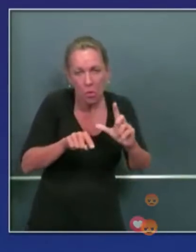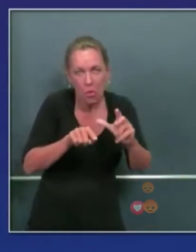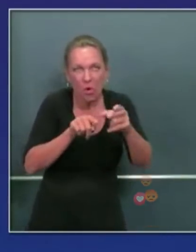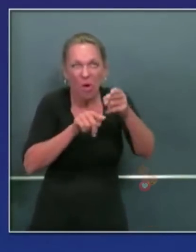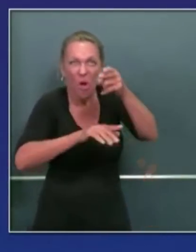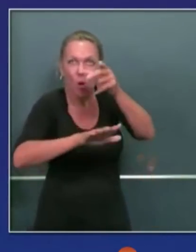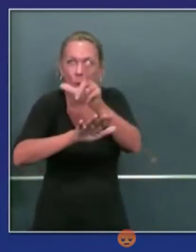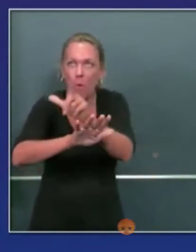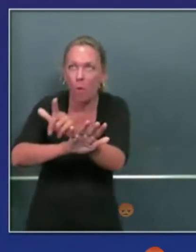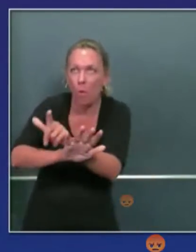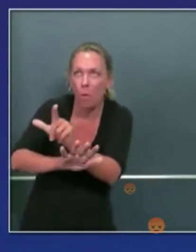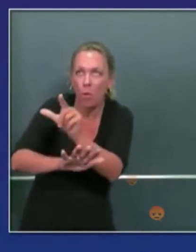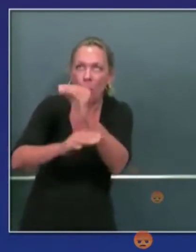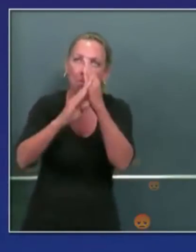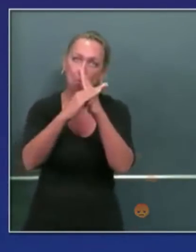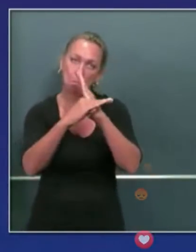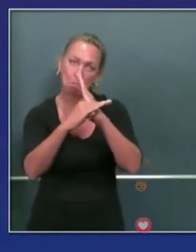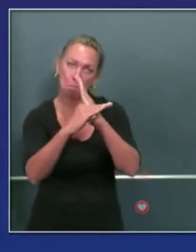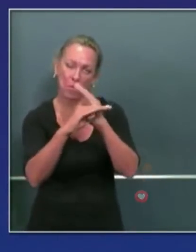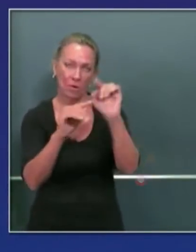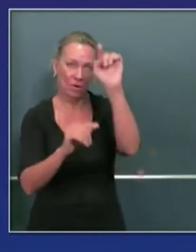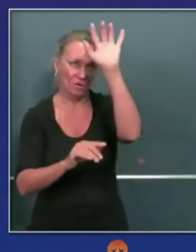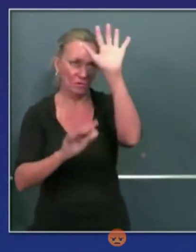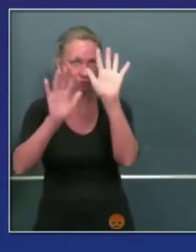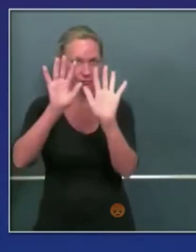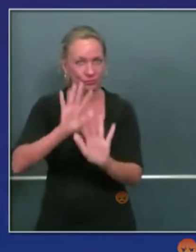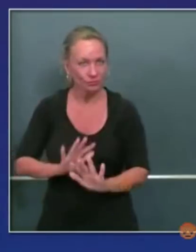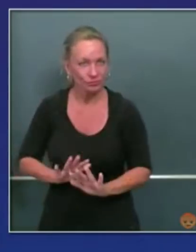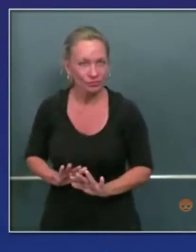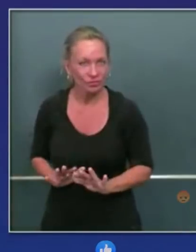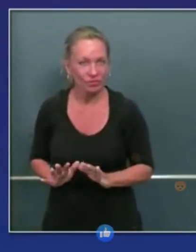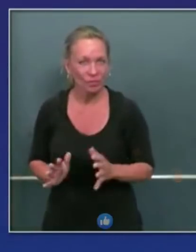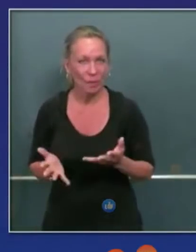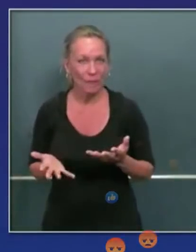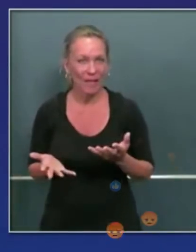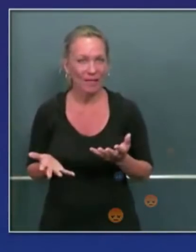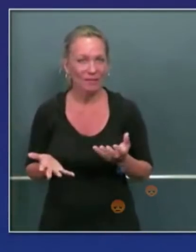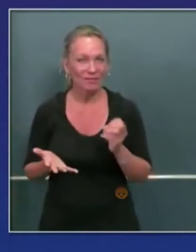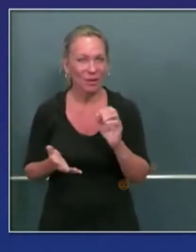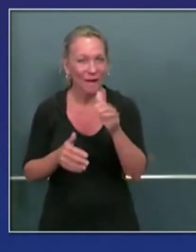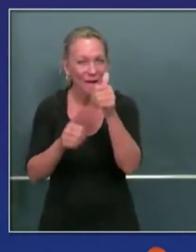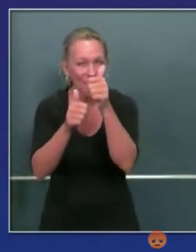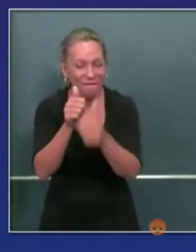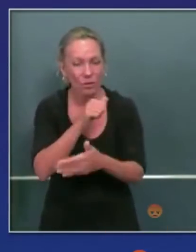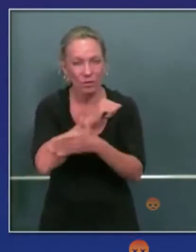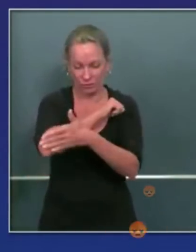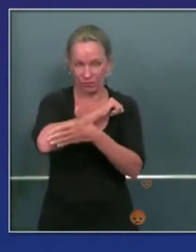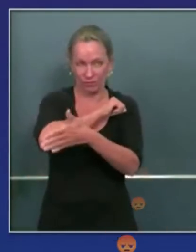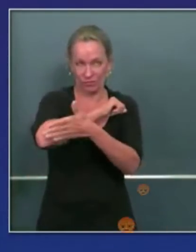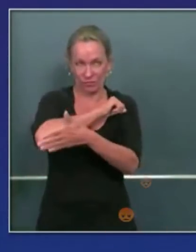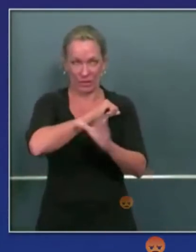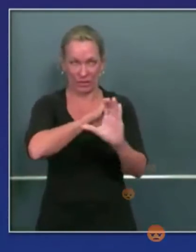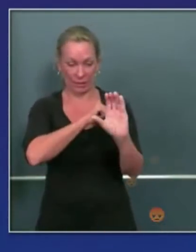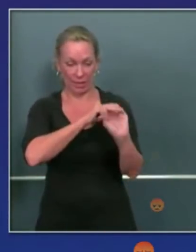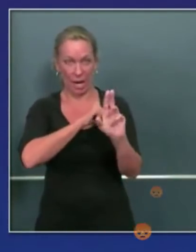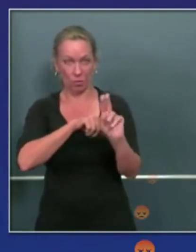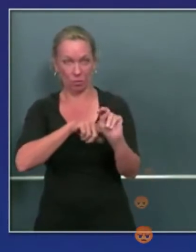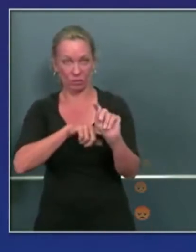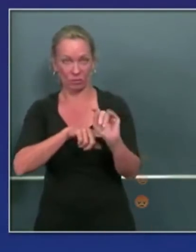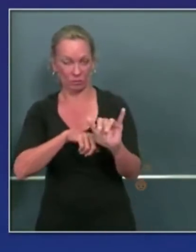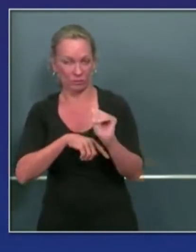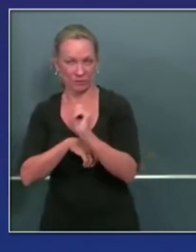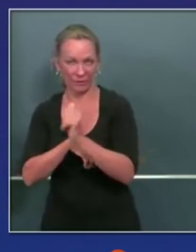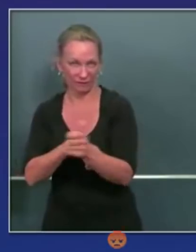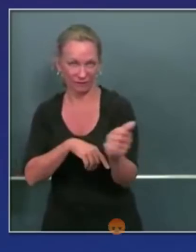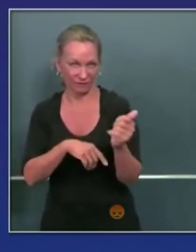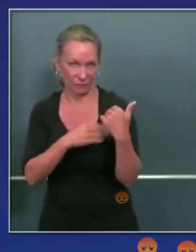switch, đèn and that approach theo is cái dạng different mà mở lên mở xuống in đó. each Nếu mà county. Final cái chỗ words nơi from nào me. mà I'll nhiều ask Dr. Gallagher lây to come nhiễm back thì up. As